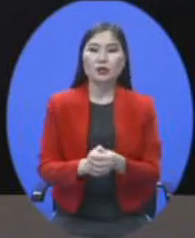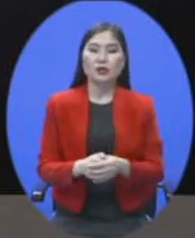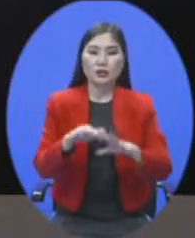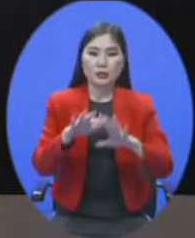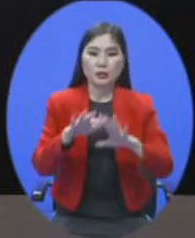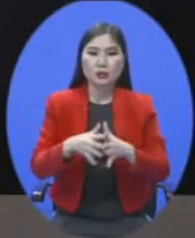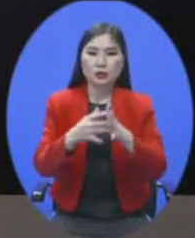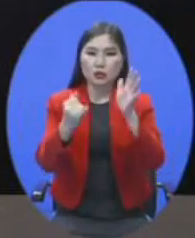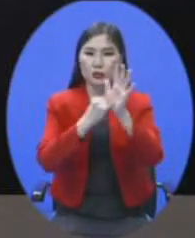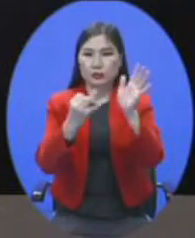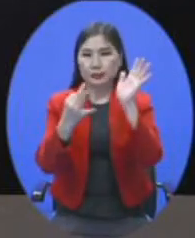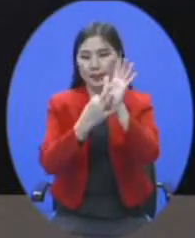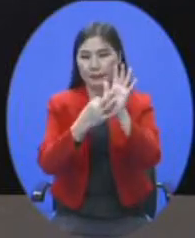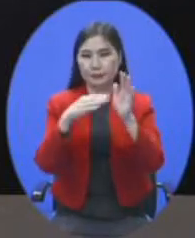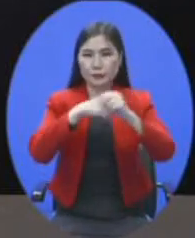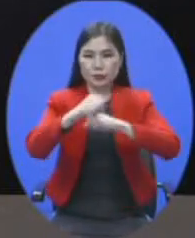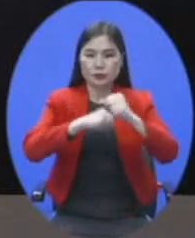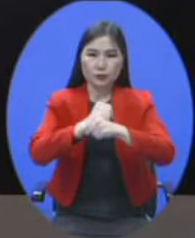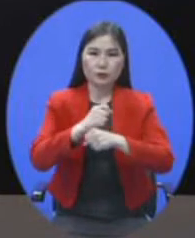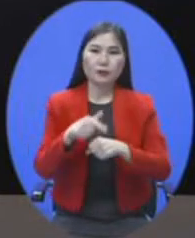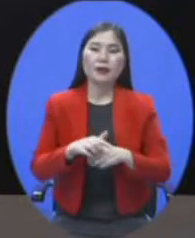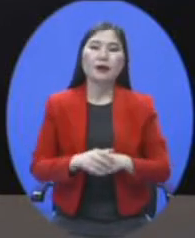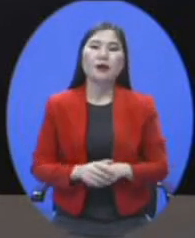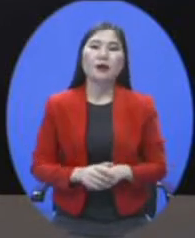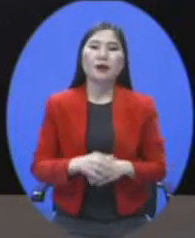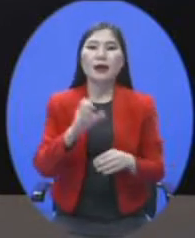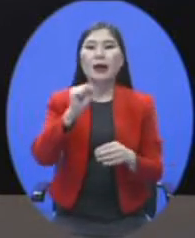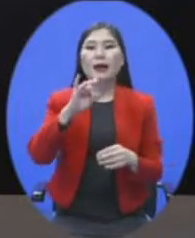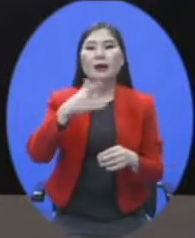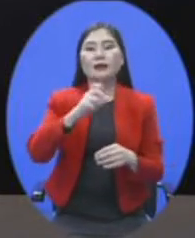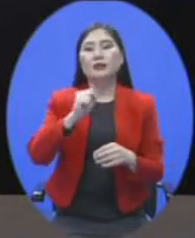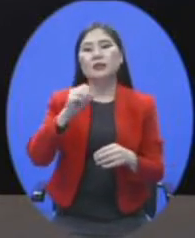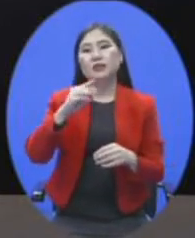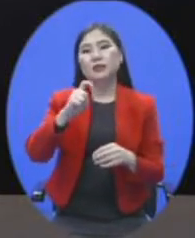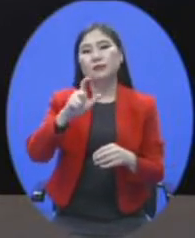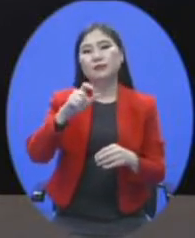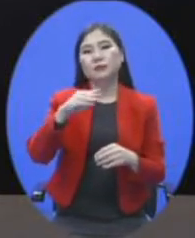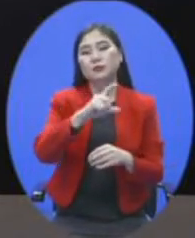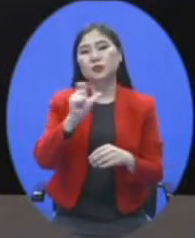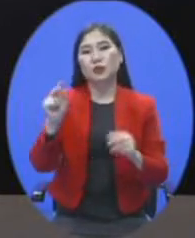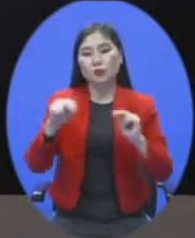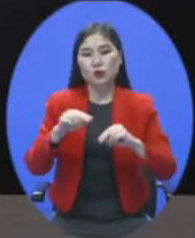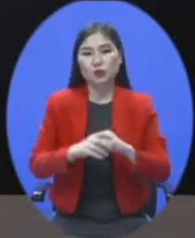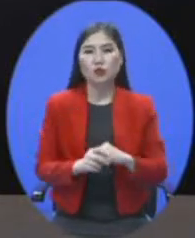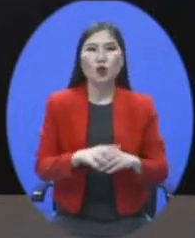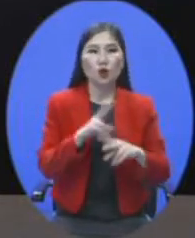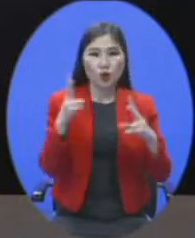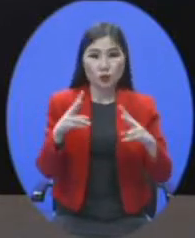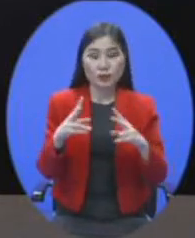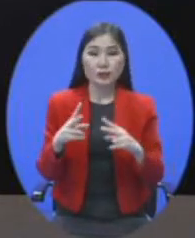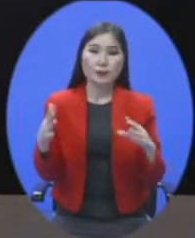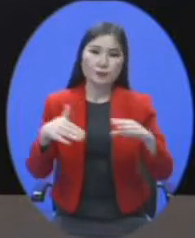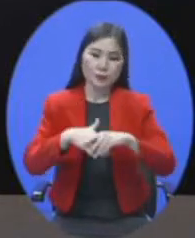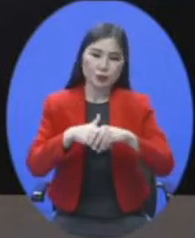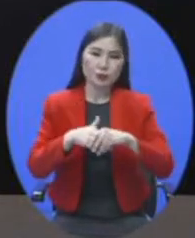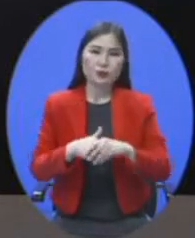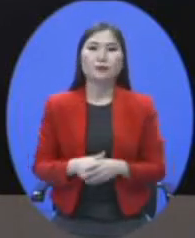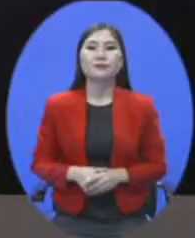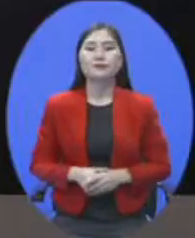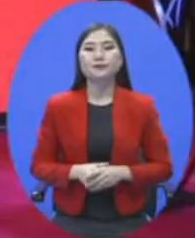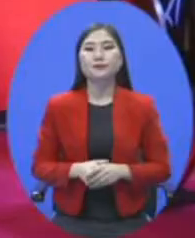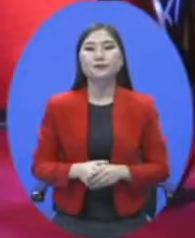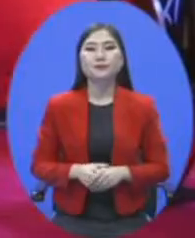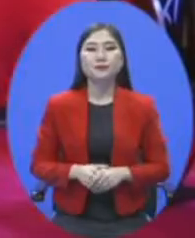тогтоогоод 68 жил болж байна. Анхурын ясар хүндэтгэлийн арга хэмжээг өнөөдөр зохион байгууллаа. За хоёр тал хамтын ажиллагаагаа бэхжүүлэх талаар